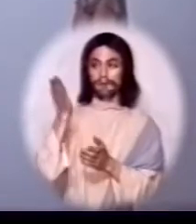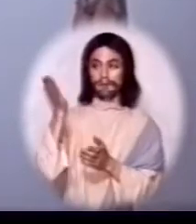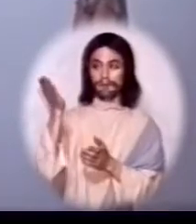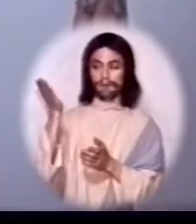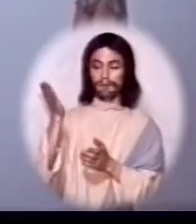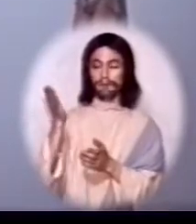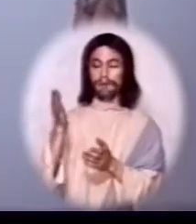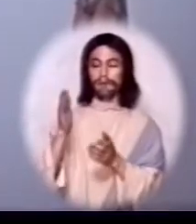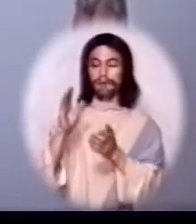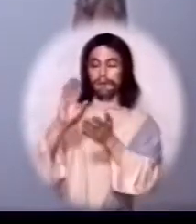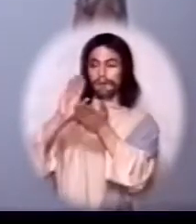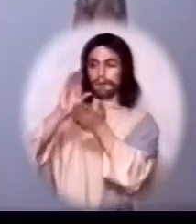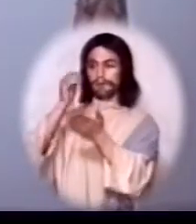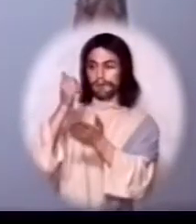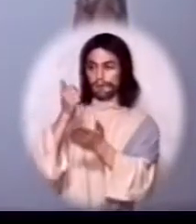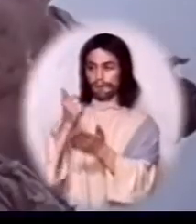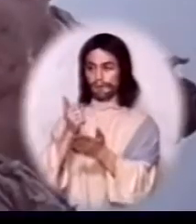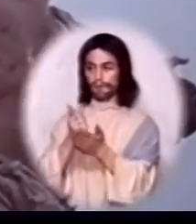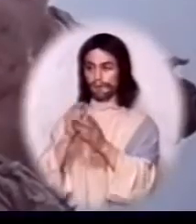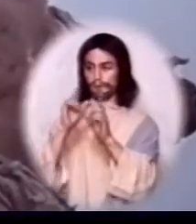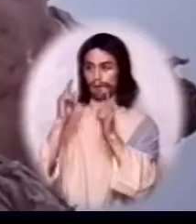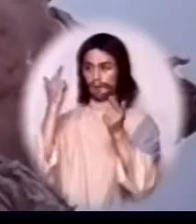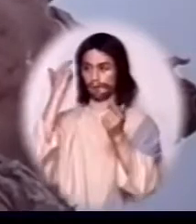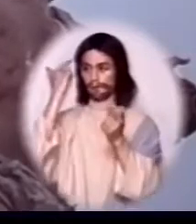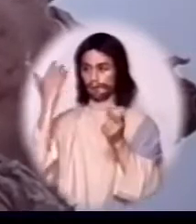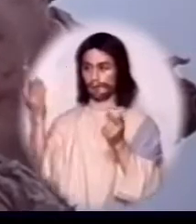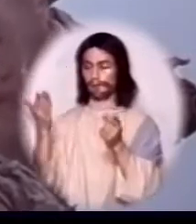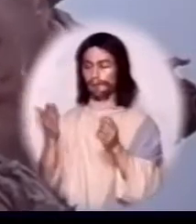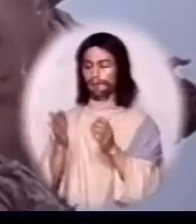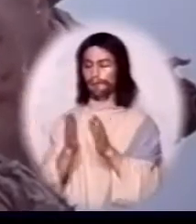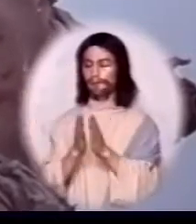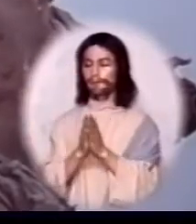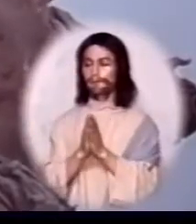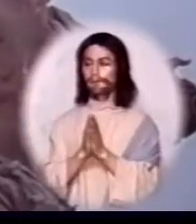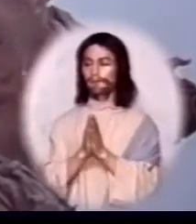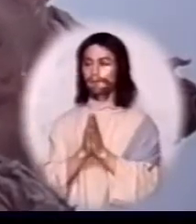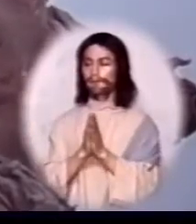내가 그리스도가 아니냐?